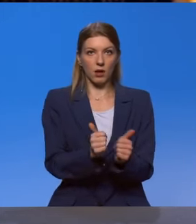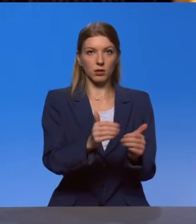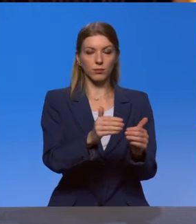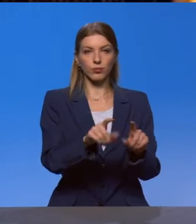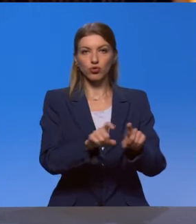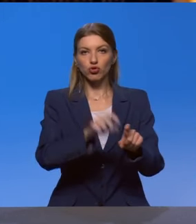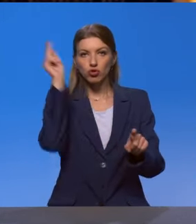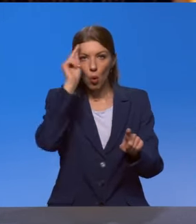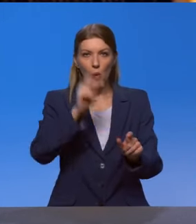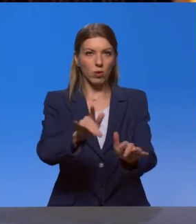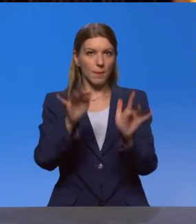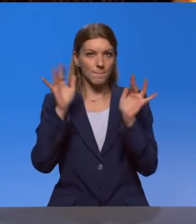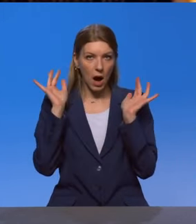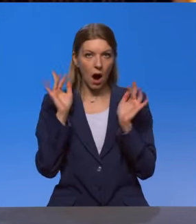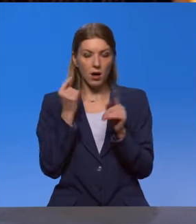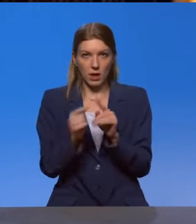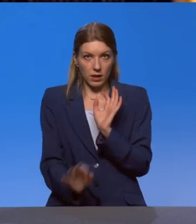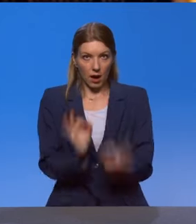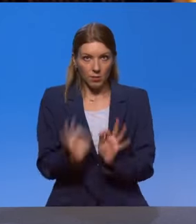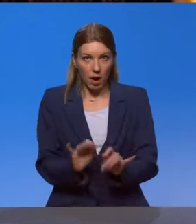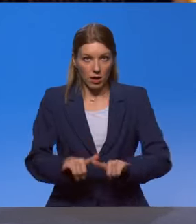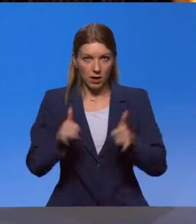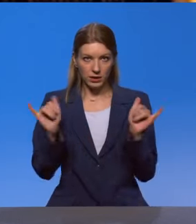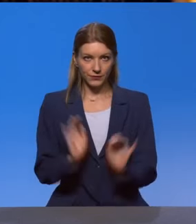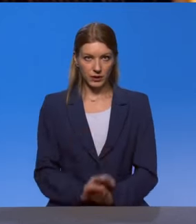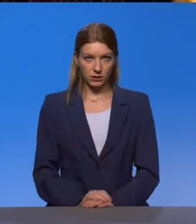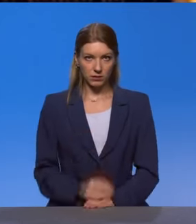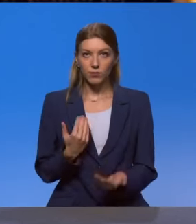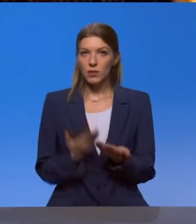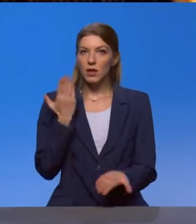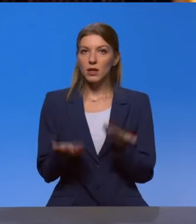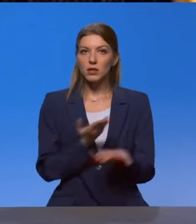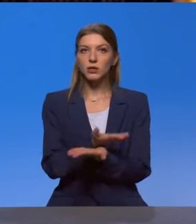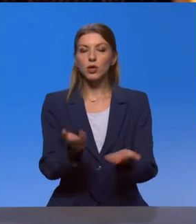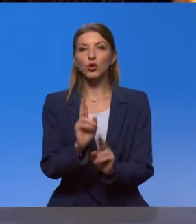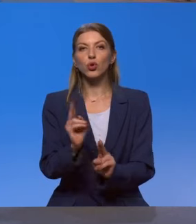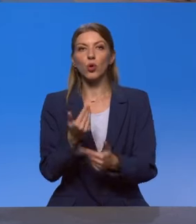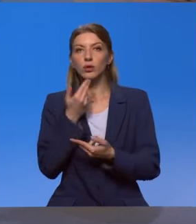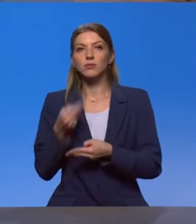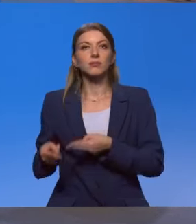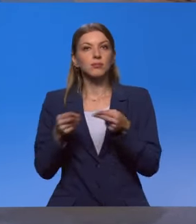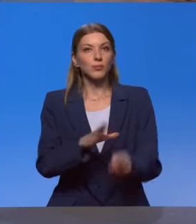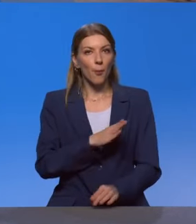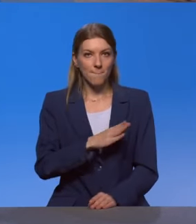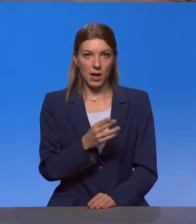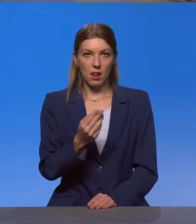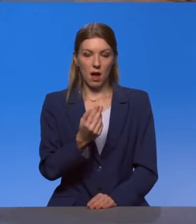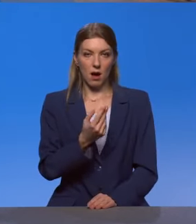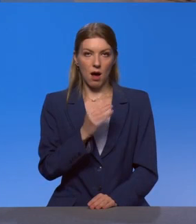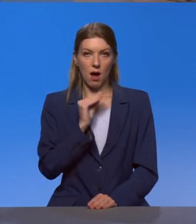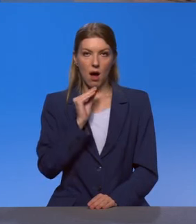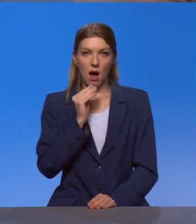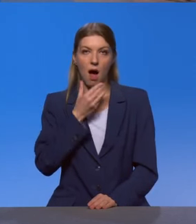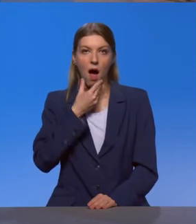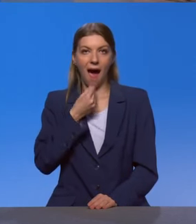парки. То есть это нормальный тип развития. Кстати, ну, кто был в Калининграде, может увидеть старые районы, которые, да, когда еще